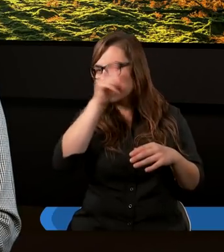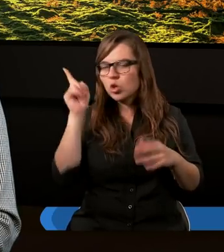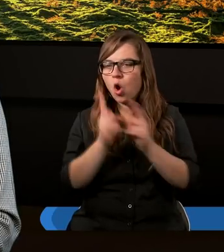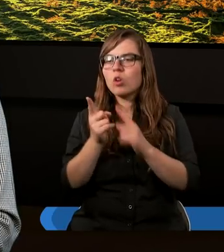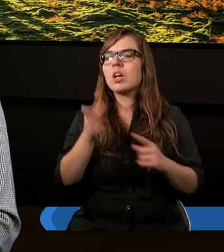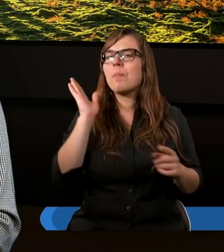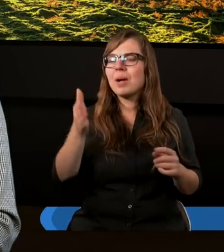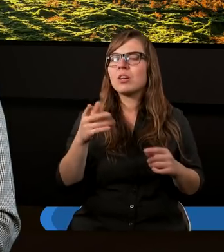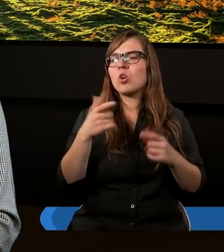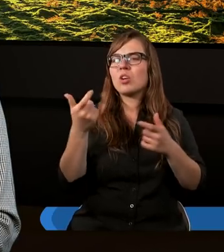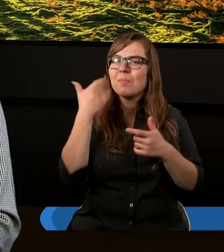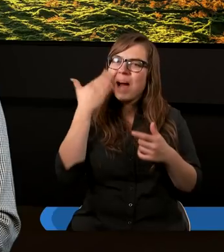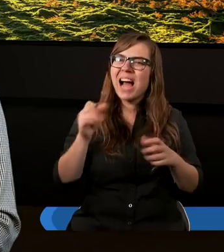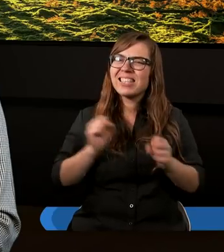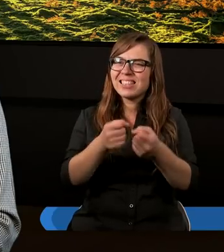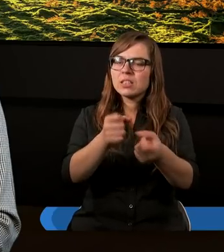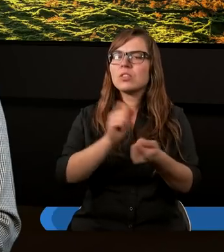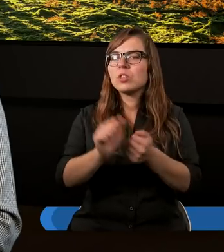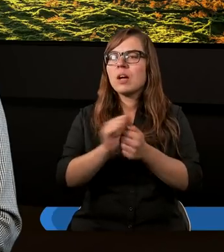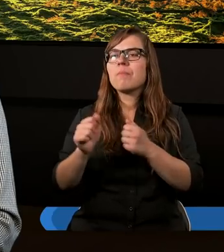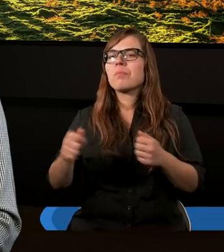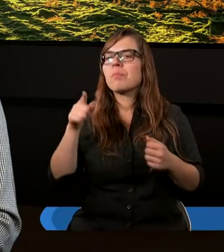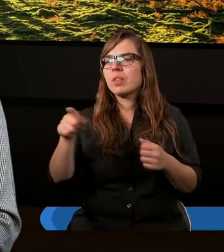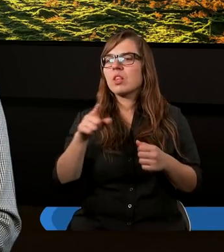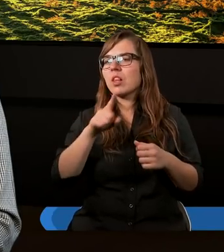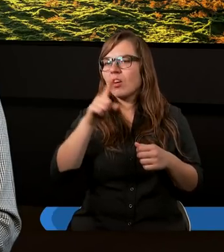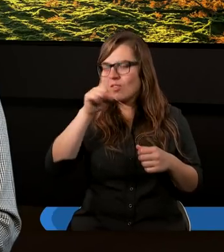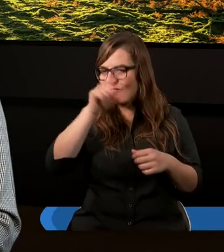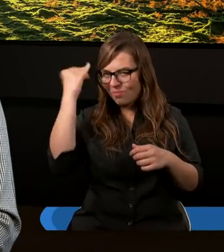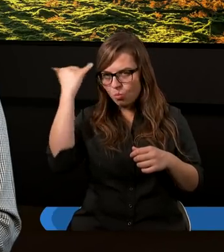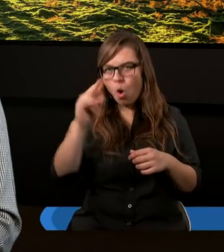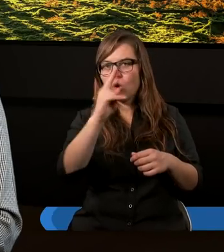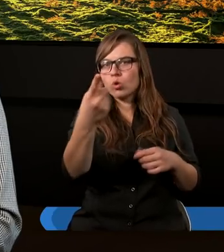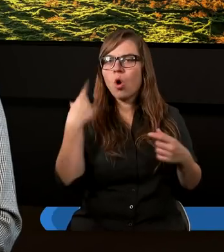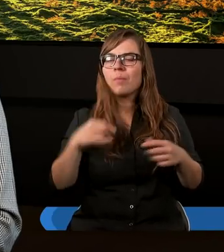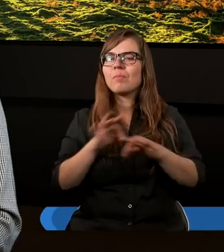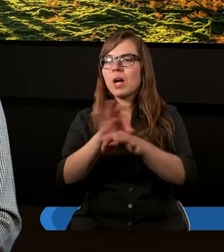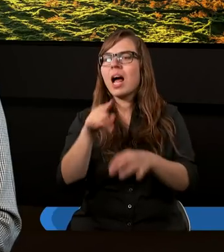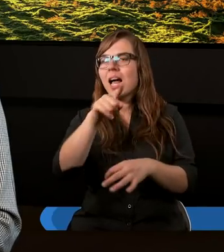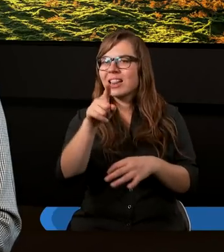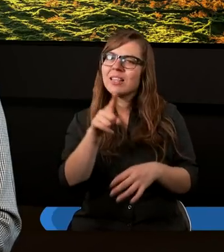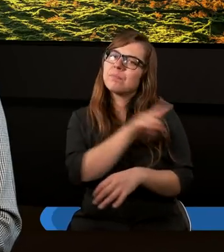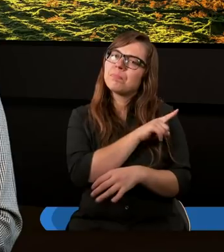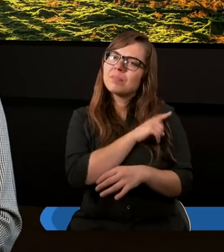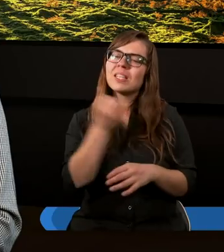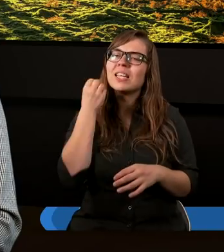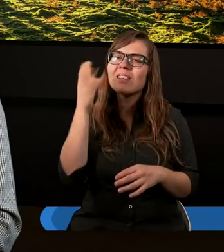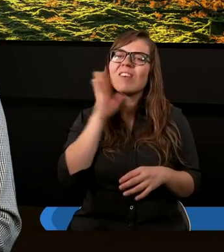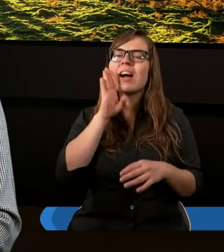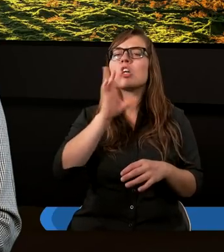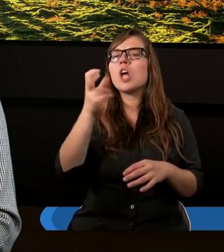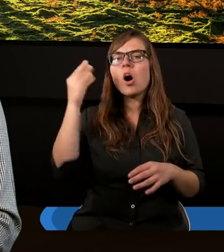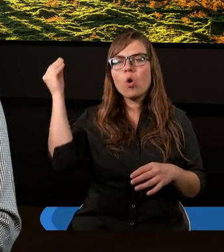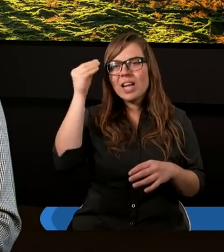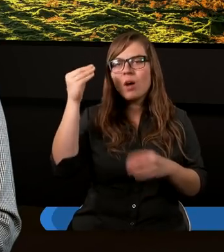bardziej brnąć będą w zło błądząc sami i drugich w błąd wprowadzając. Ale Ty trwaj w tym, czegoś się